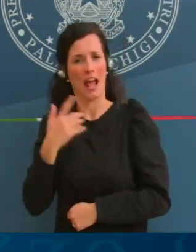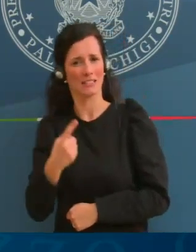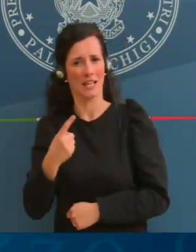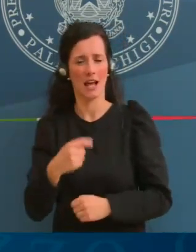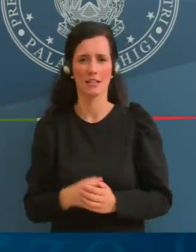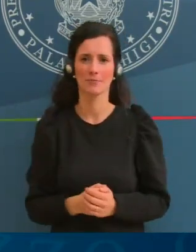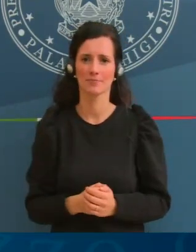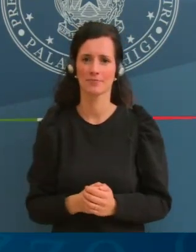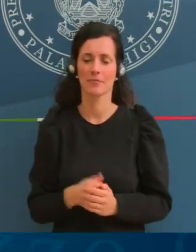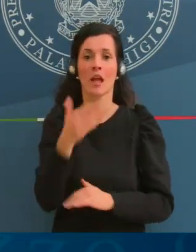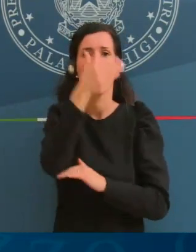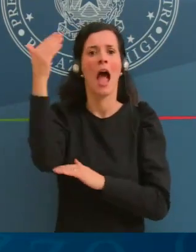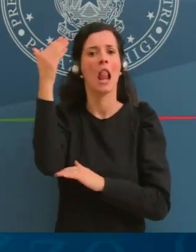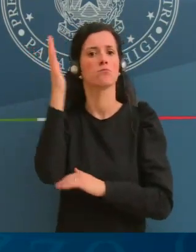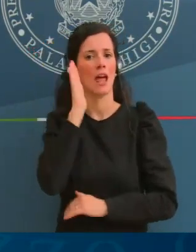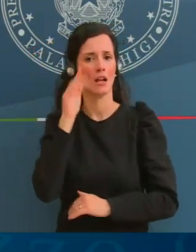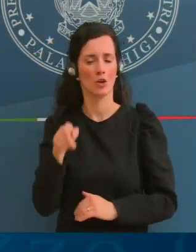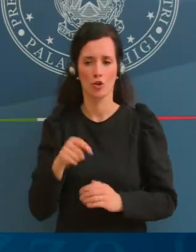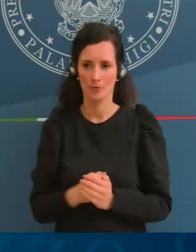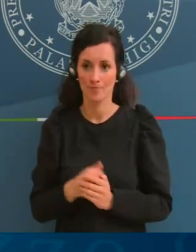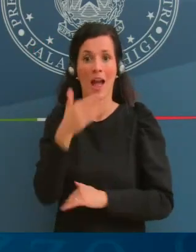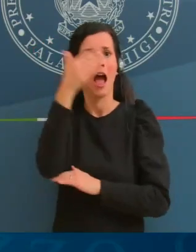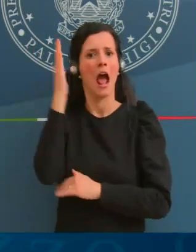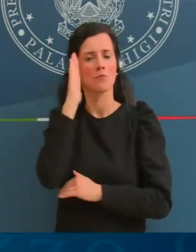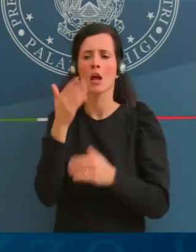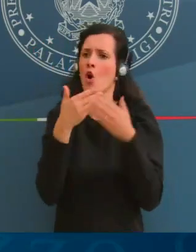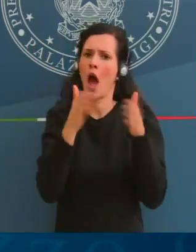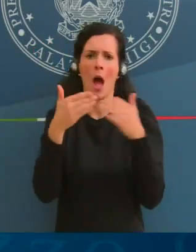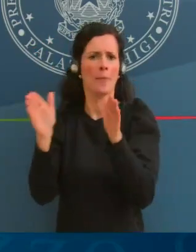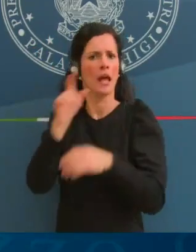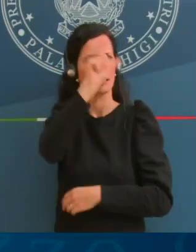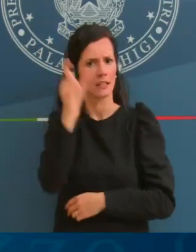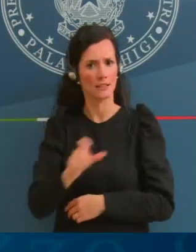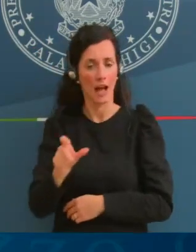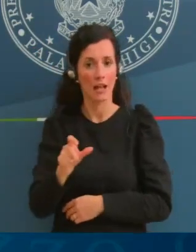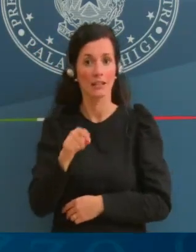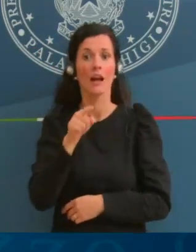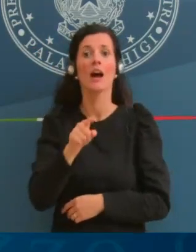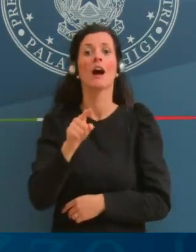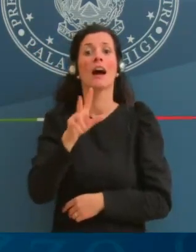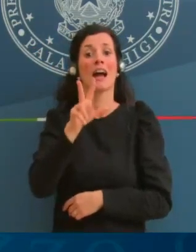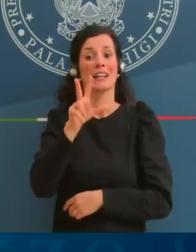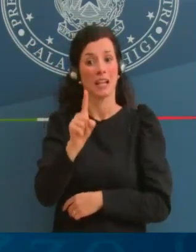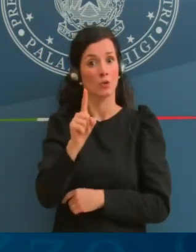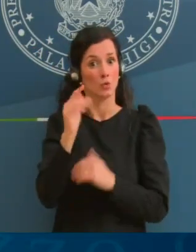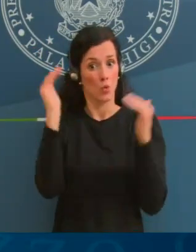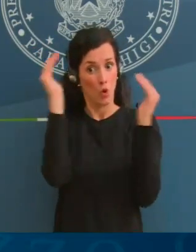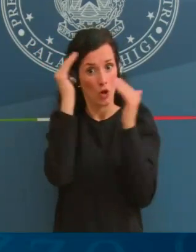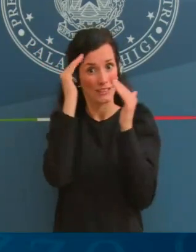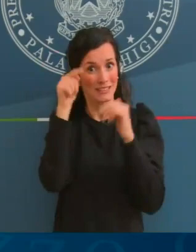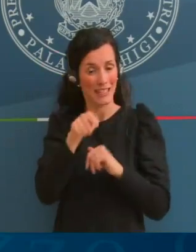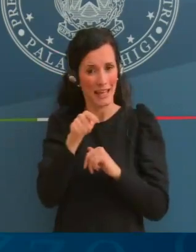sera non sarà possibile organizzare milioni e cene quindi i ristoranti dei degli